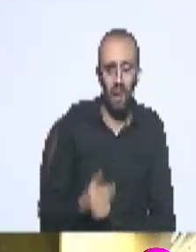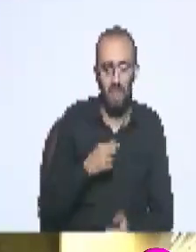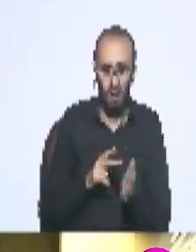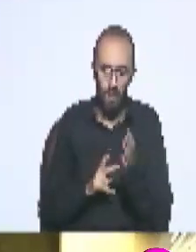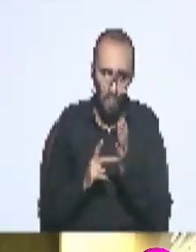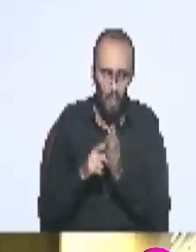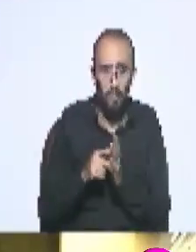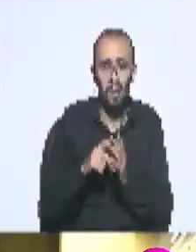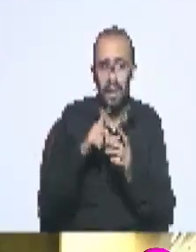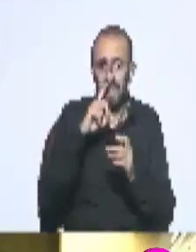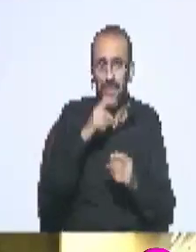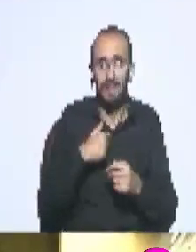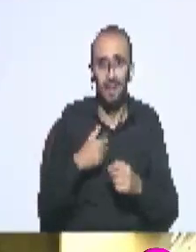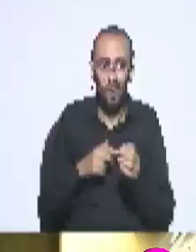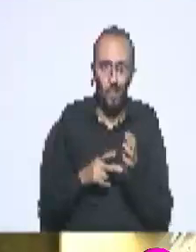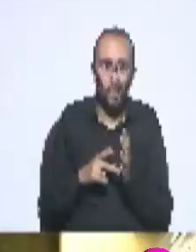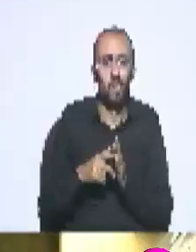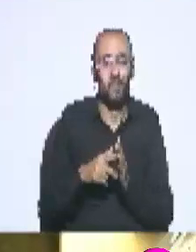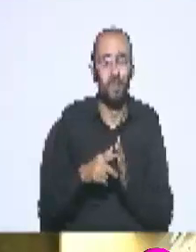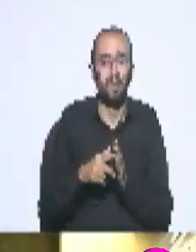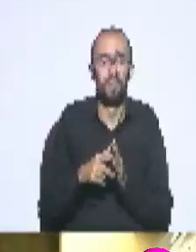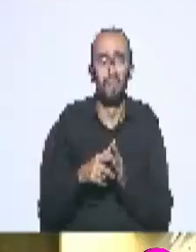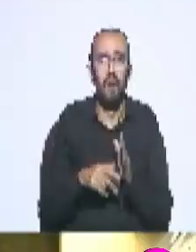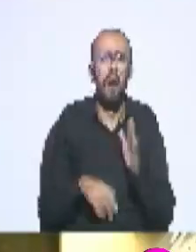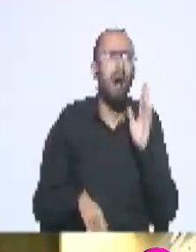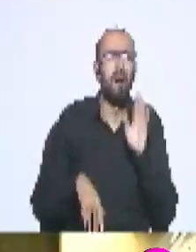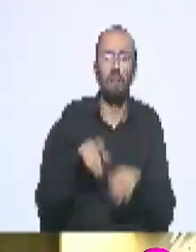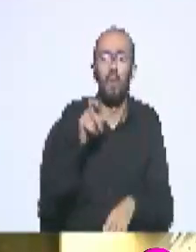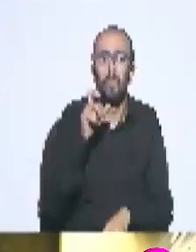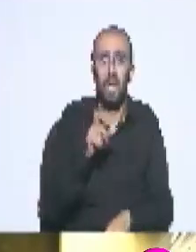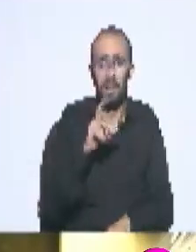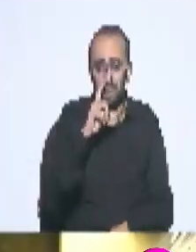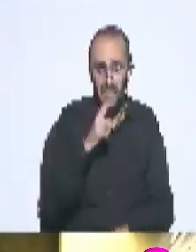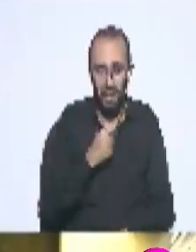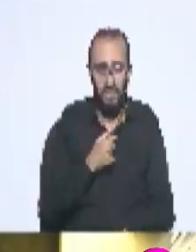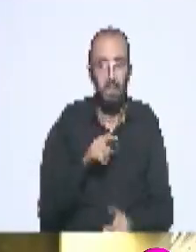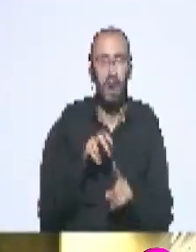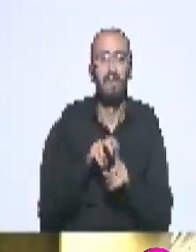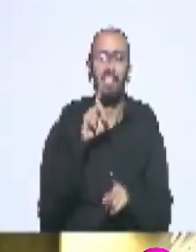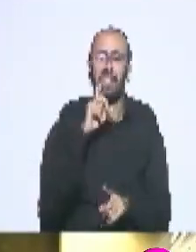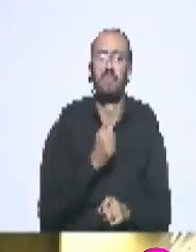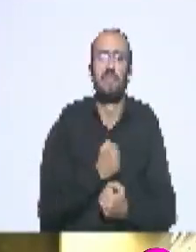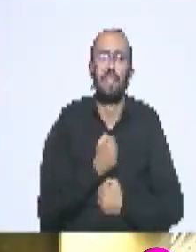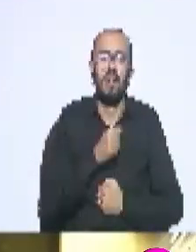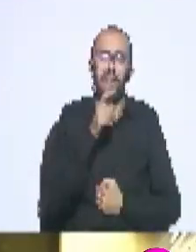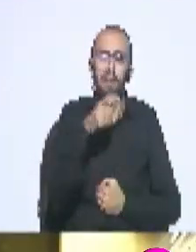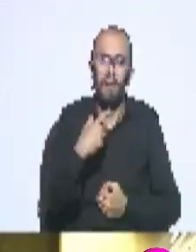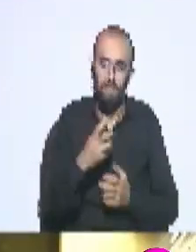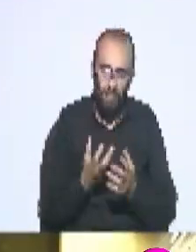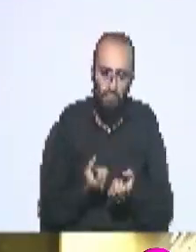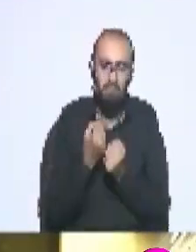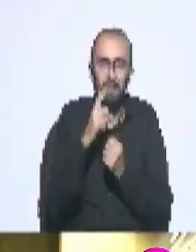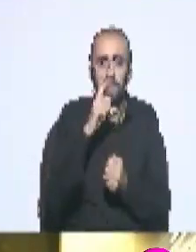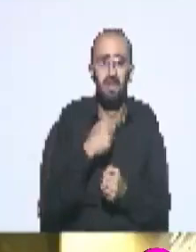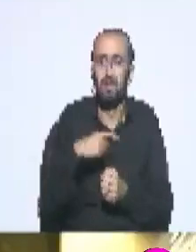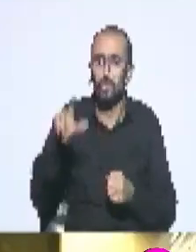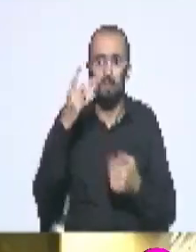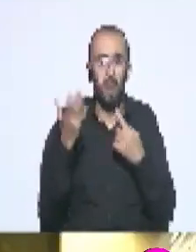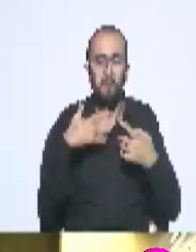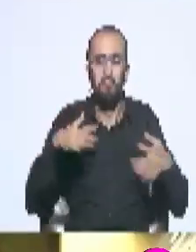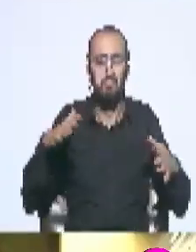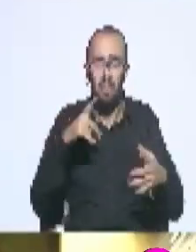اقوم نفسي لان اكث واحد بيخاف على نفسك هو نفسك انت انت اللي هتقدر تقوم نفسك وانت اللي هتقدر